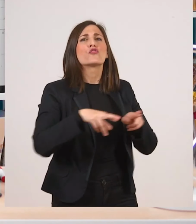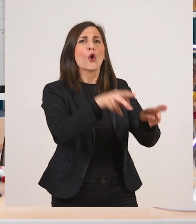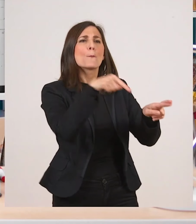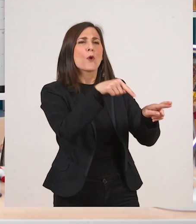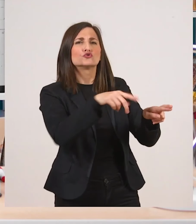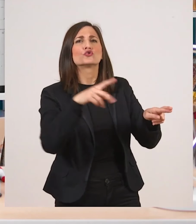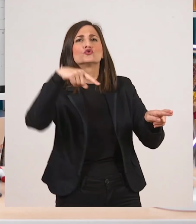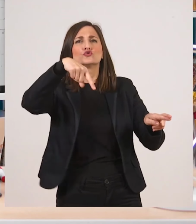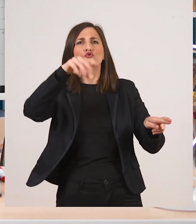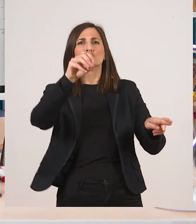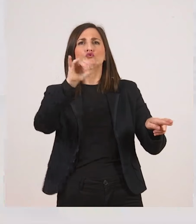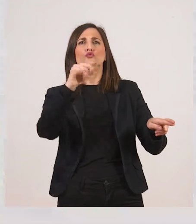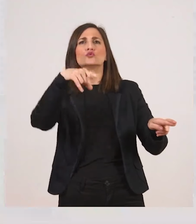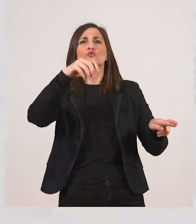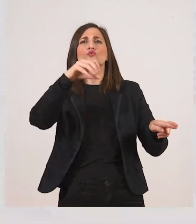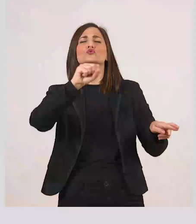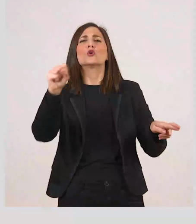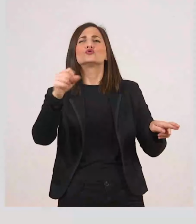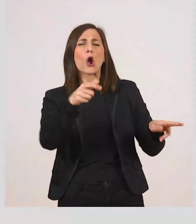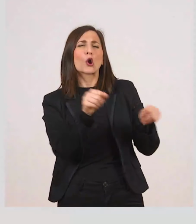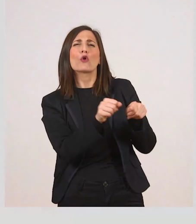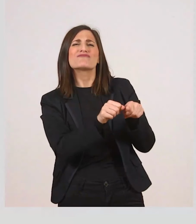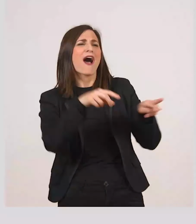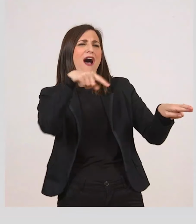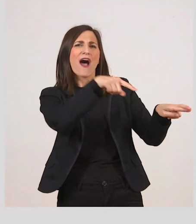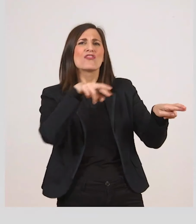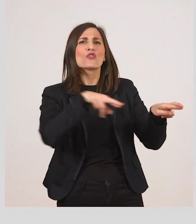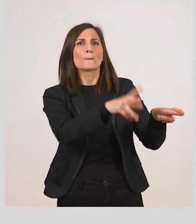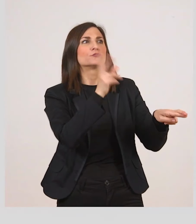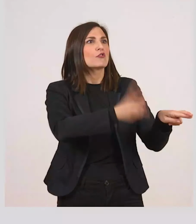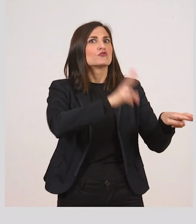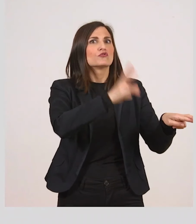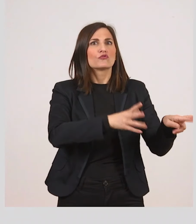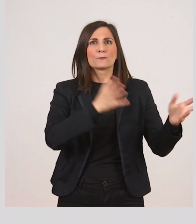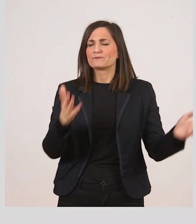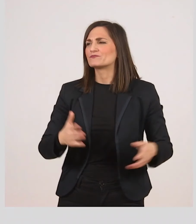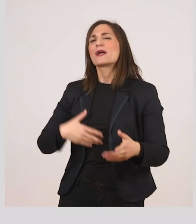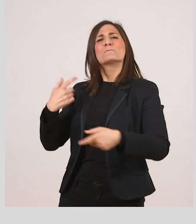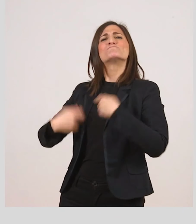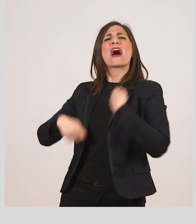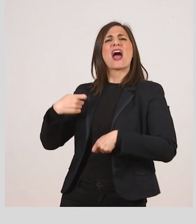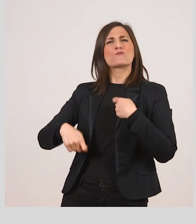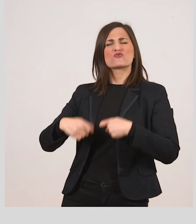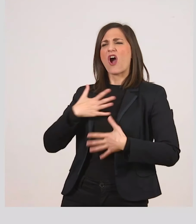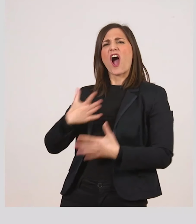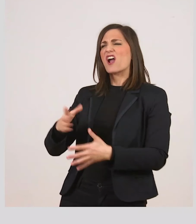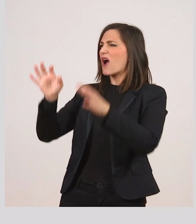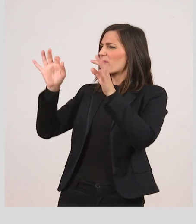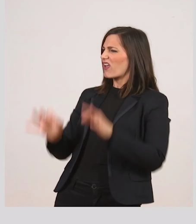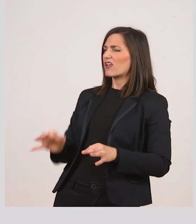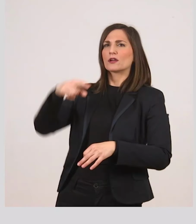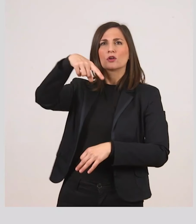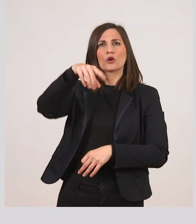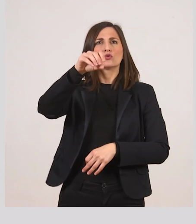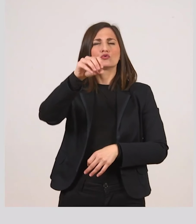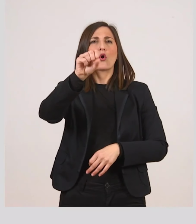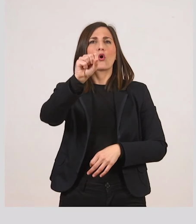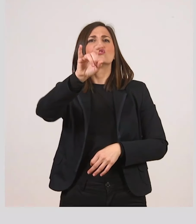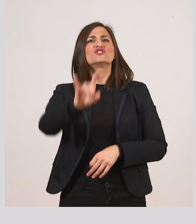δρόμος είναι επικίνδυνος, τούτος εδώ, δείχνει μια κοντινή απόσταση. Τόση αγάπη σου για μένα, όταν έχουμε παράπονα, δείχνουμε έτσι το μέγεθος,